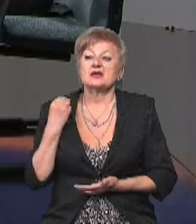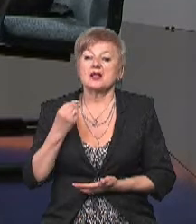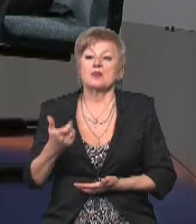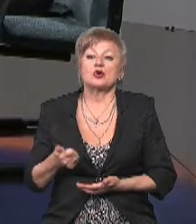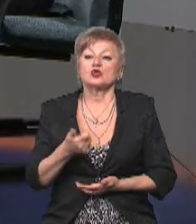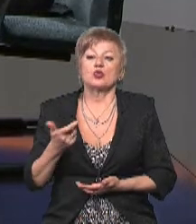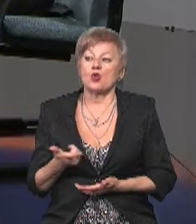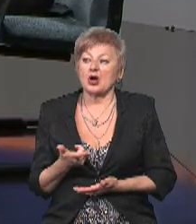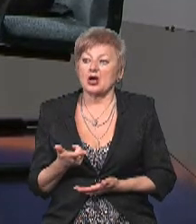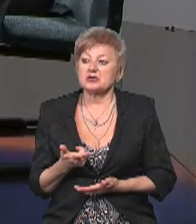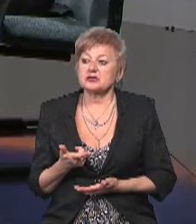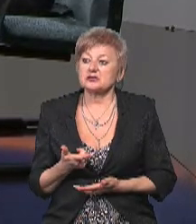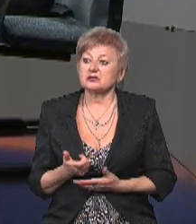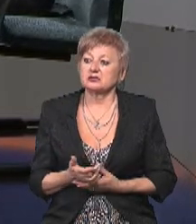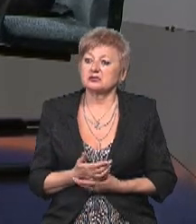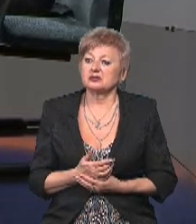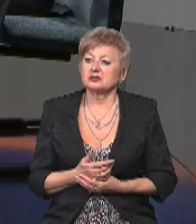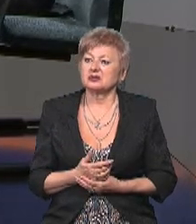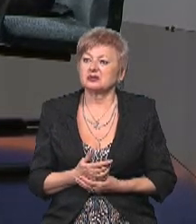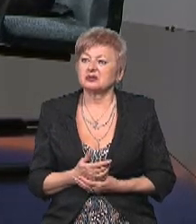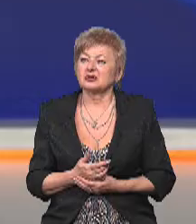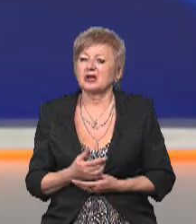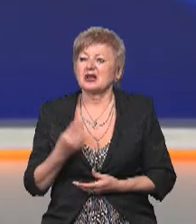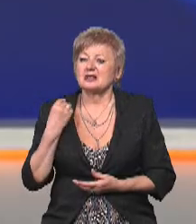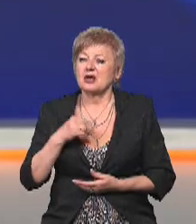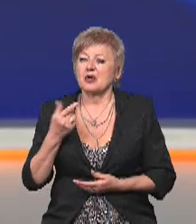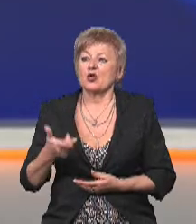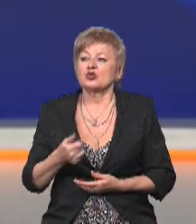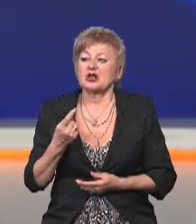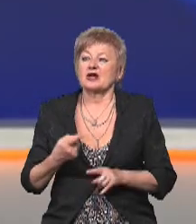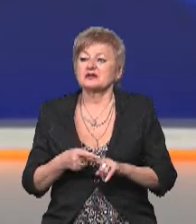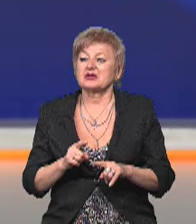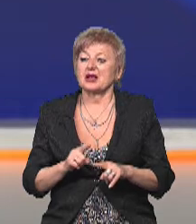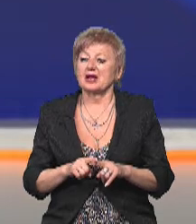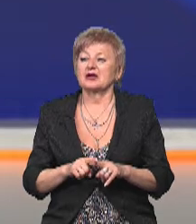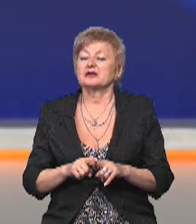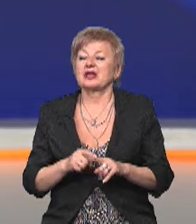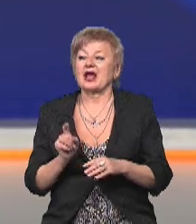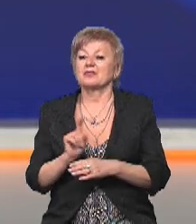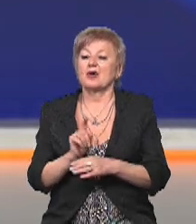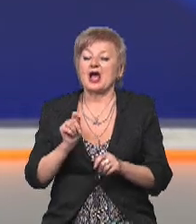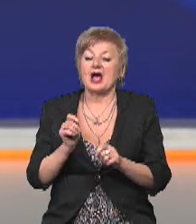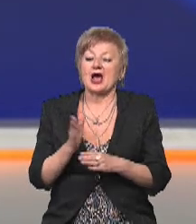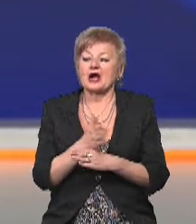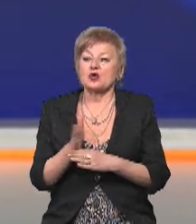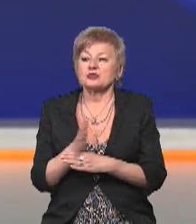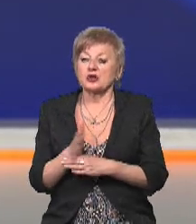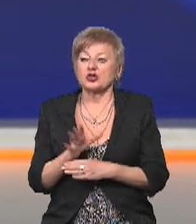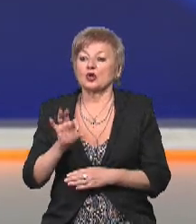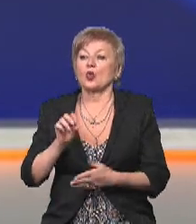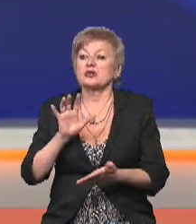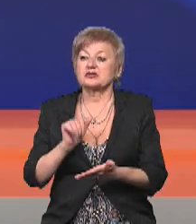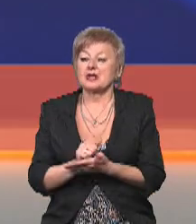Запоріжгаз де в цій ієрархії? Ну, Запоріжгаз – это оператор газорозподільної сети. Он